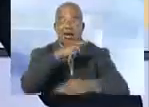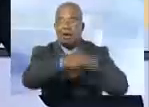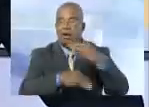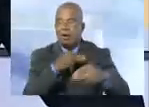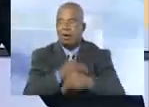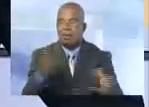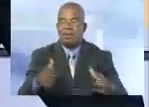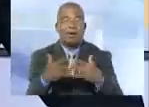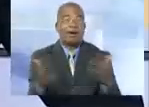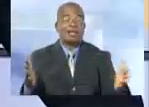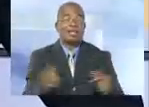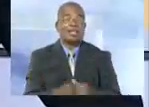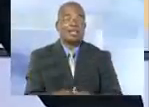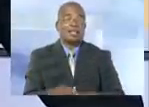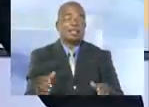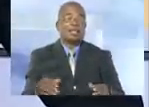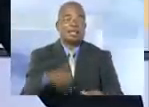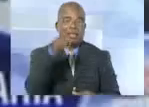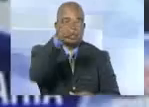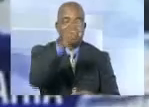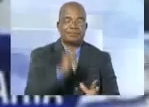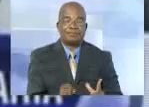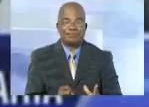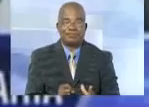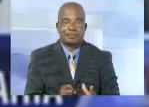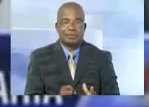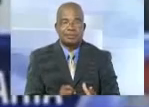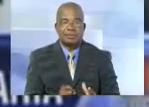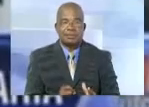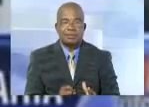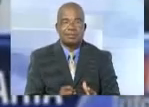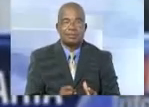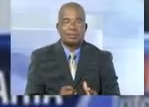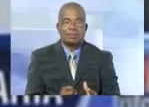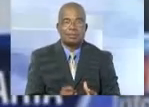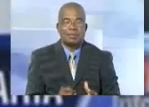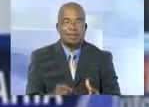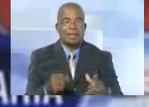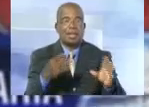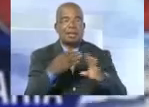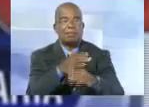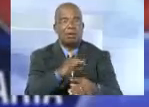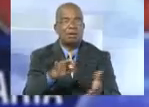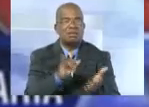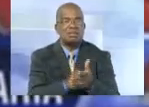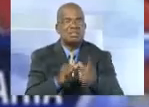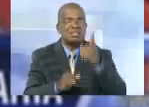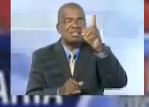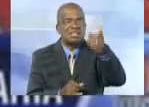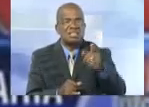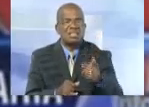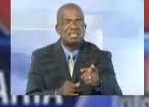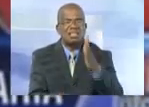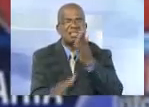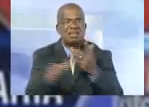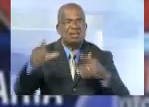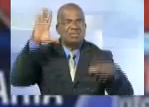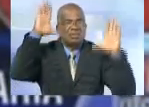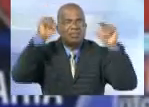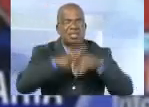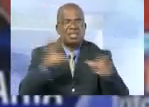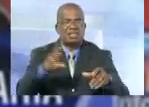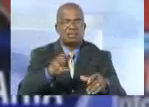En bref, première escale, Venezuela. De retour à Cuba, où il était au chevet d'Hugo Chavez, le vice-président